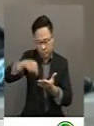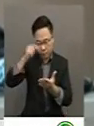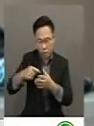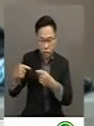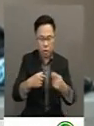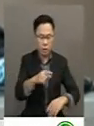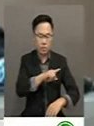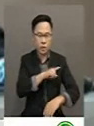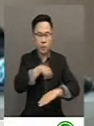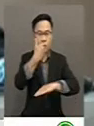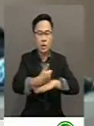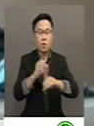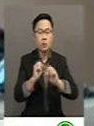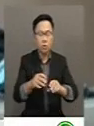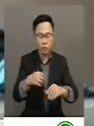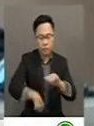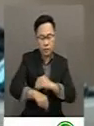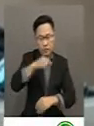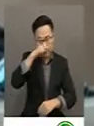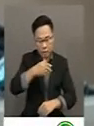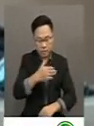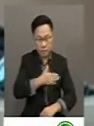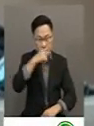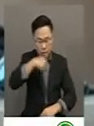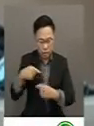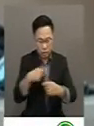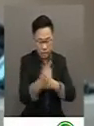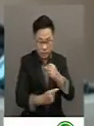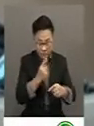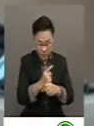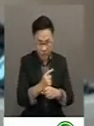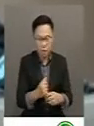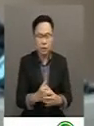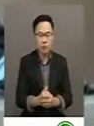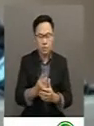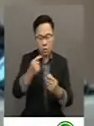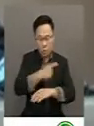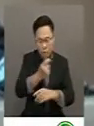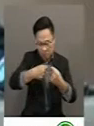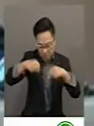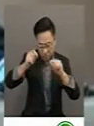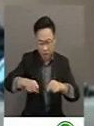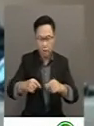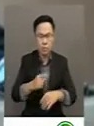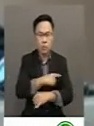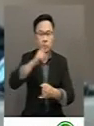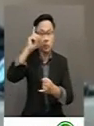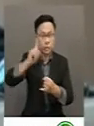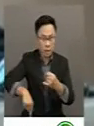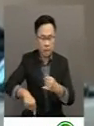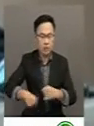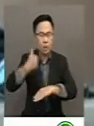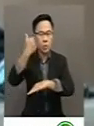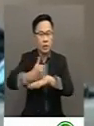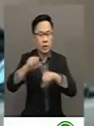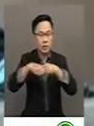เป็นที่เรียบร้อยแล้วสัญญา1ปีด้วยกันค่ะซึ่งต้องบอกนะคะว่าวันที่จะจดปากกาเซ็นสัญญาเป็นวันสุดท้ายที่พลตำ